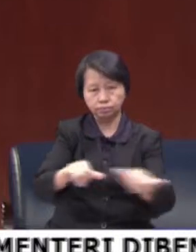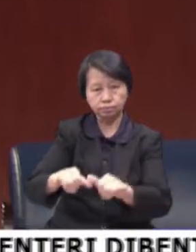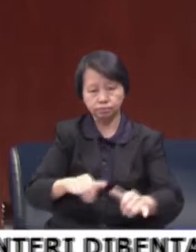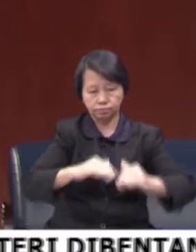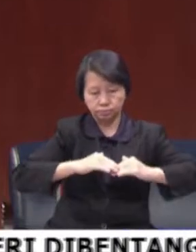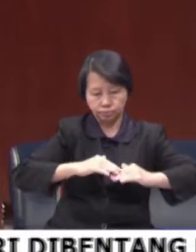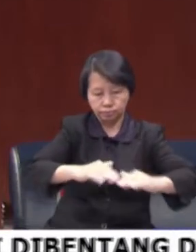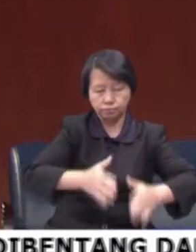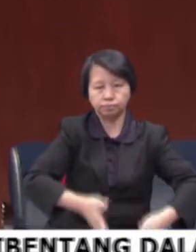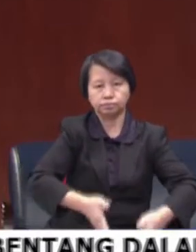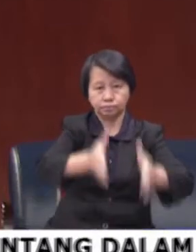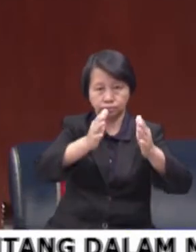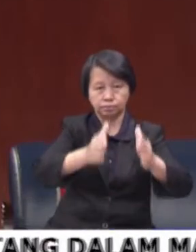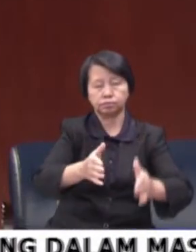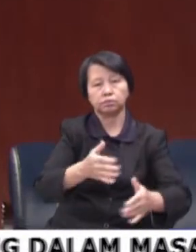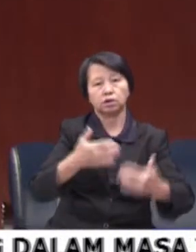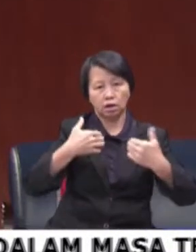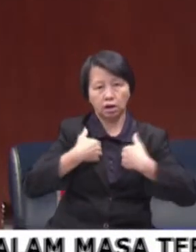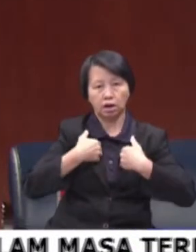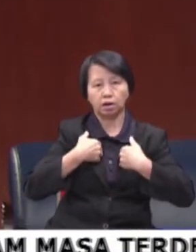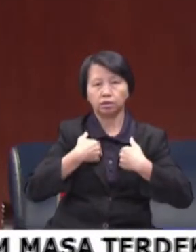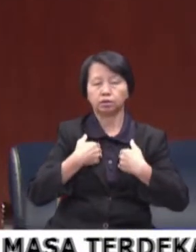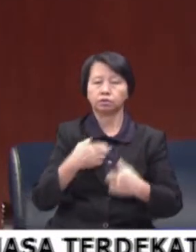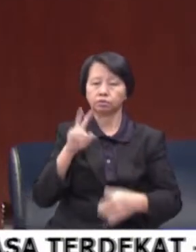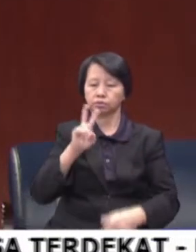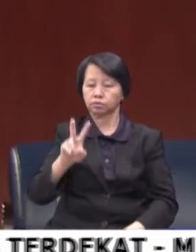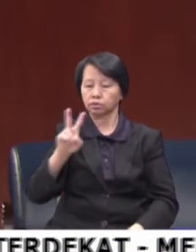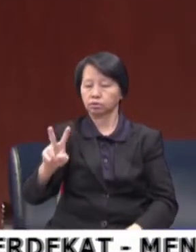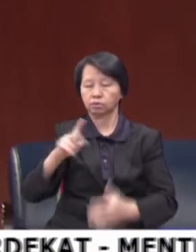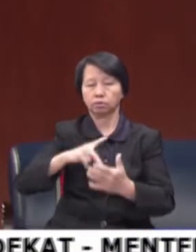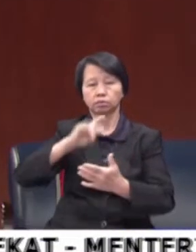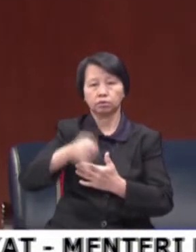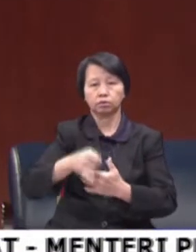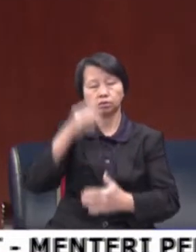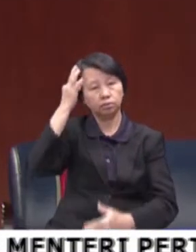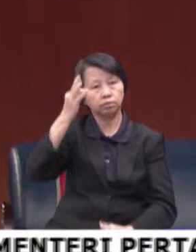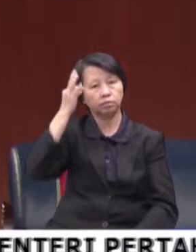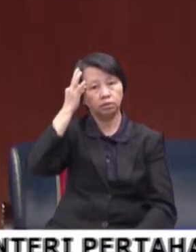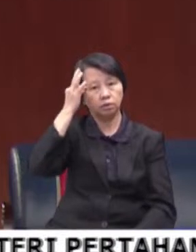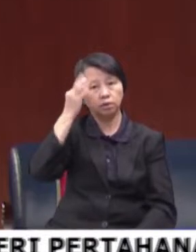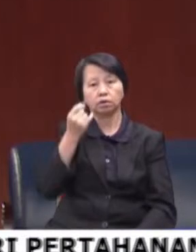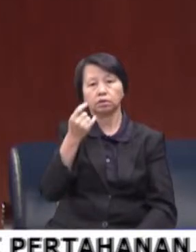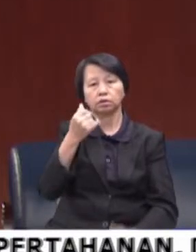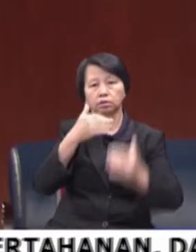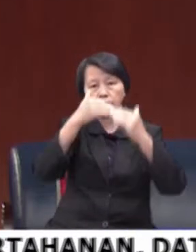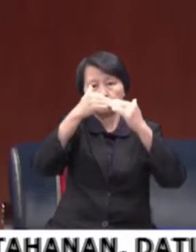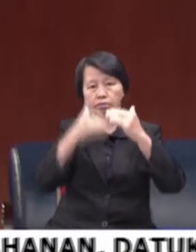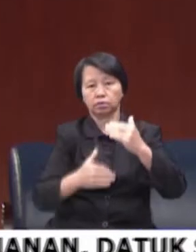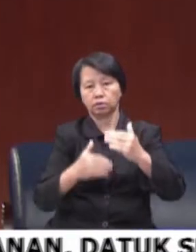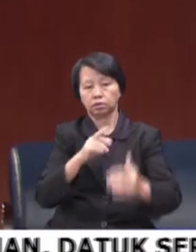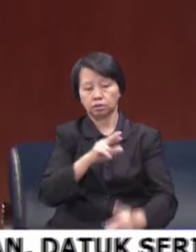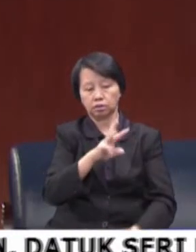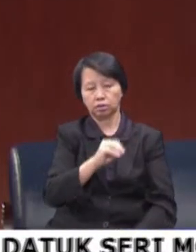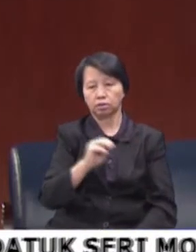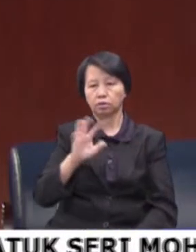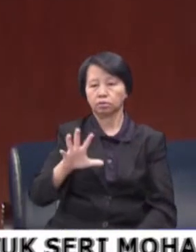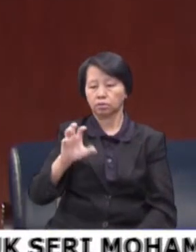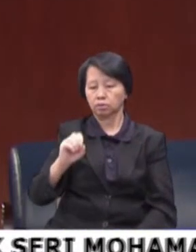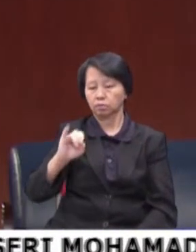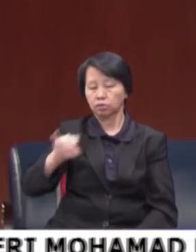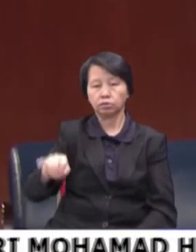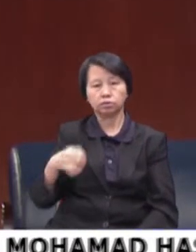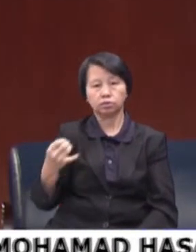di atas terdapat sejumlah 22 menilai bahwa RM 50